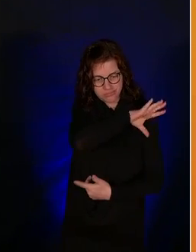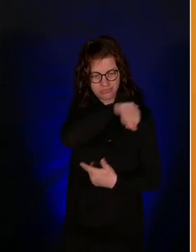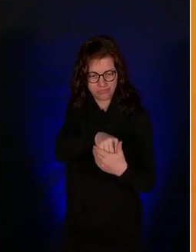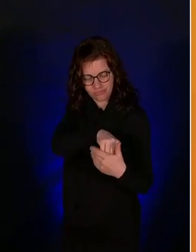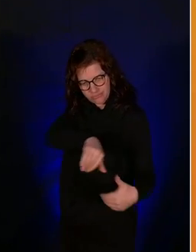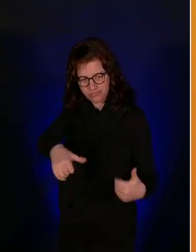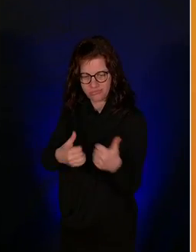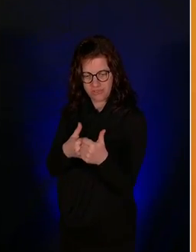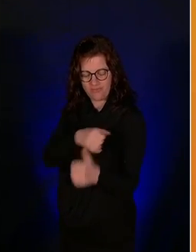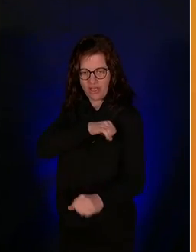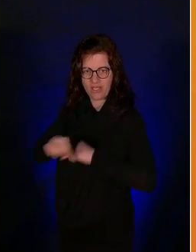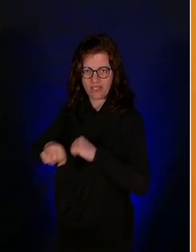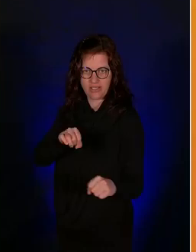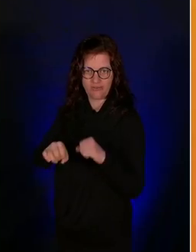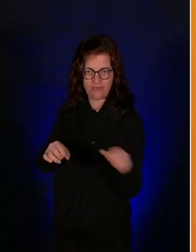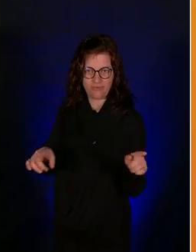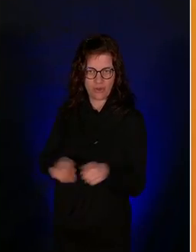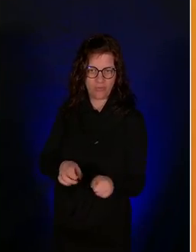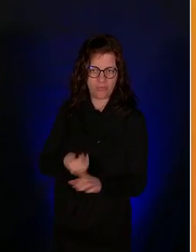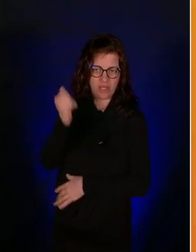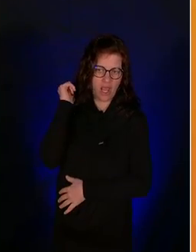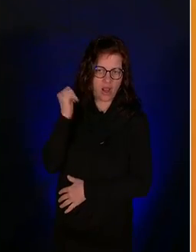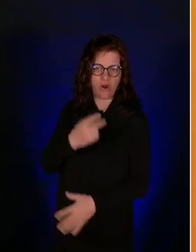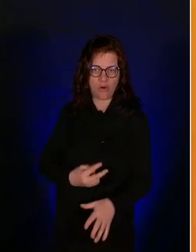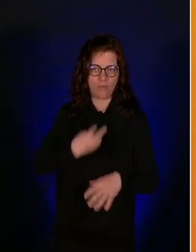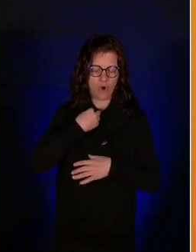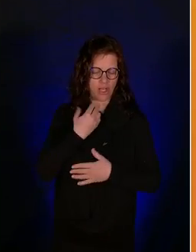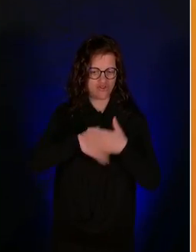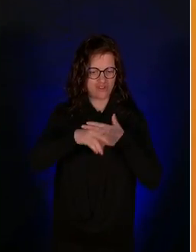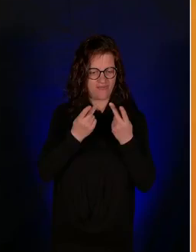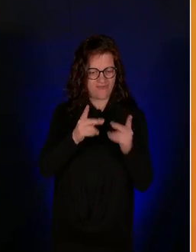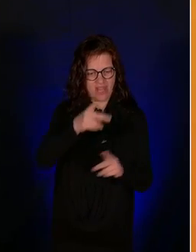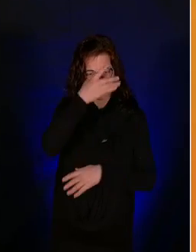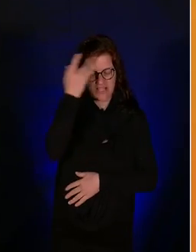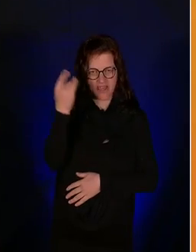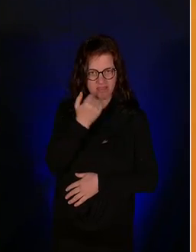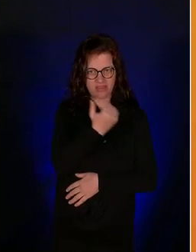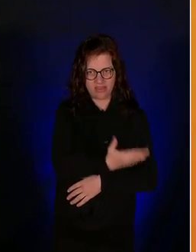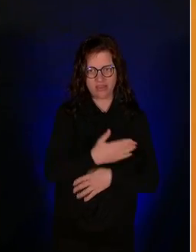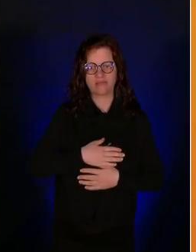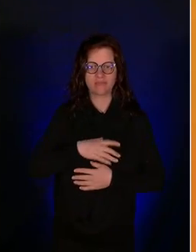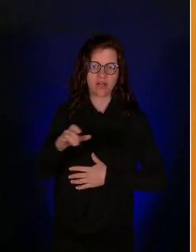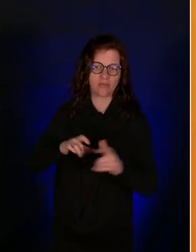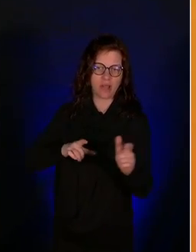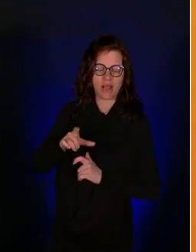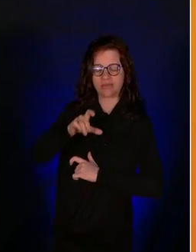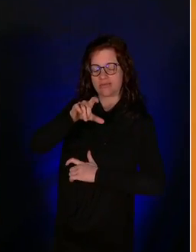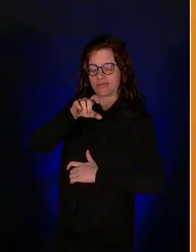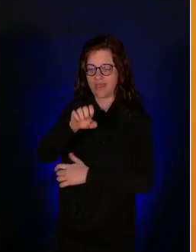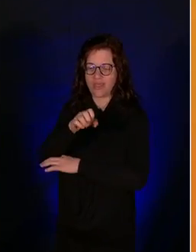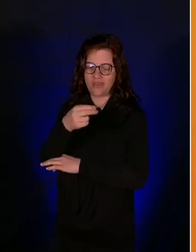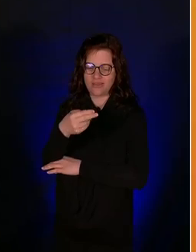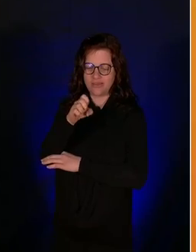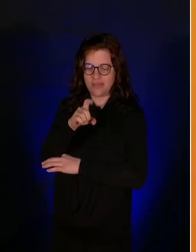piquets de grève, comme ceux d'hier avec blocage à Sainte du Technicentre, avec nos camarades d'Enedis, GRDF,